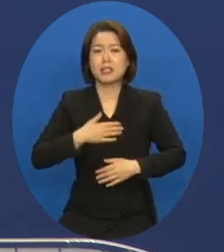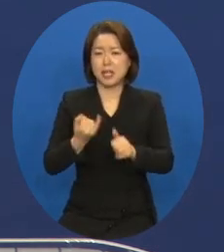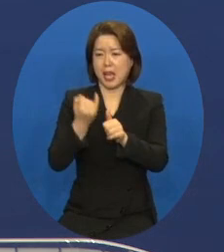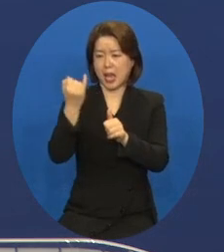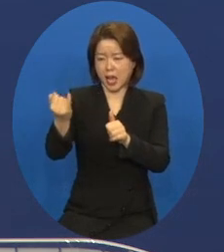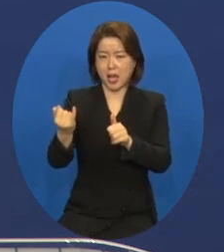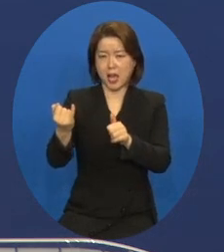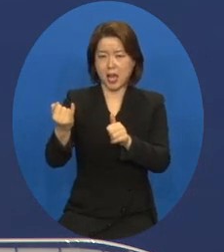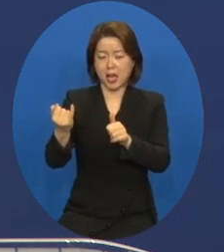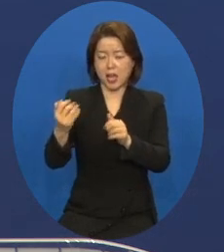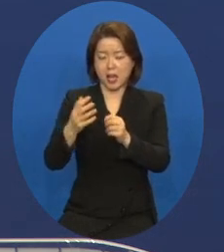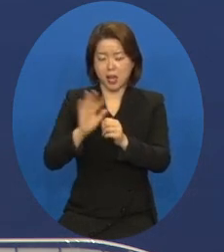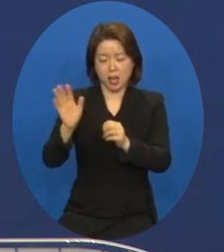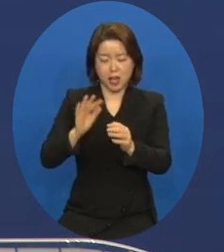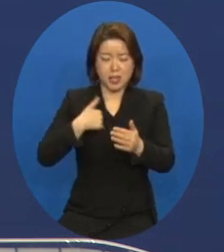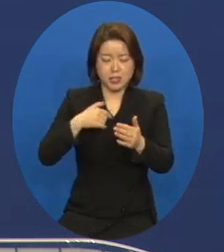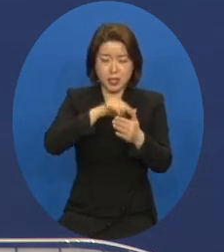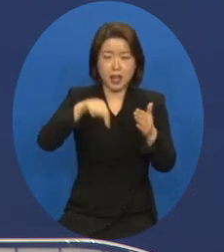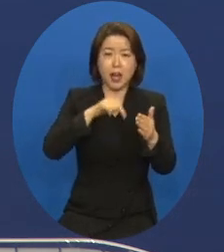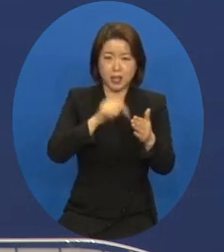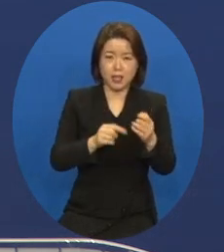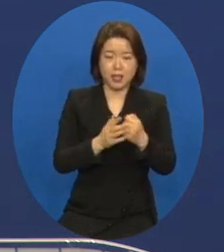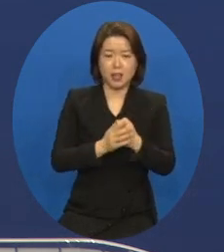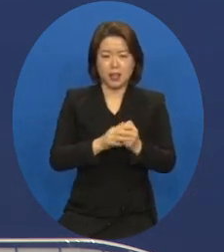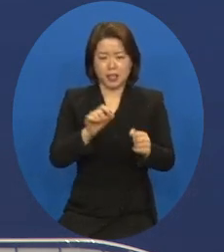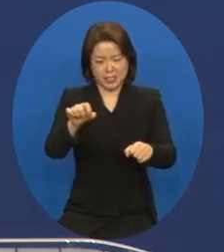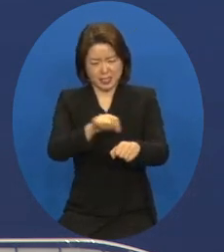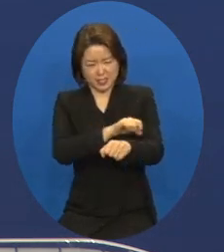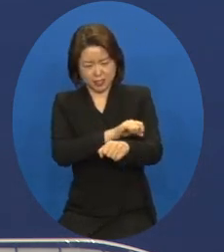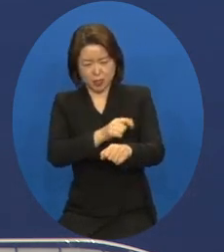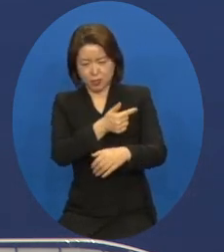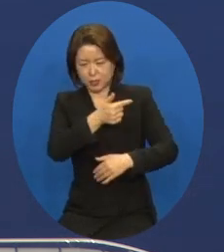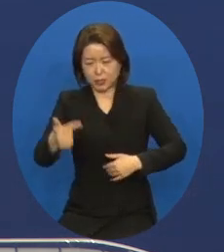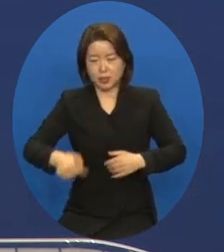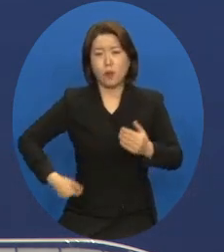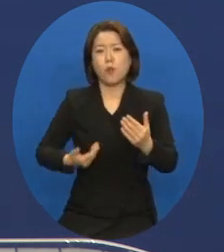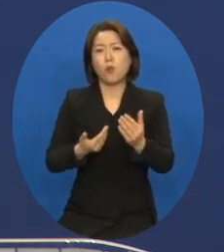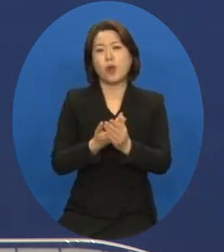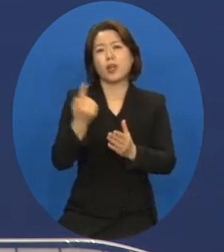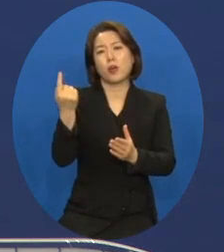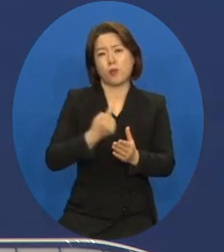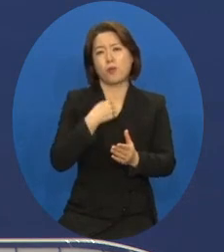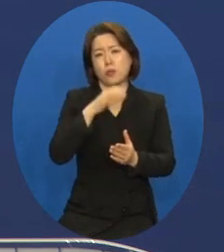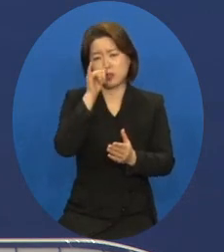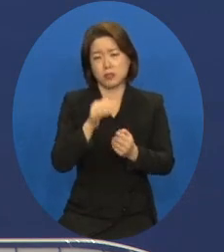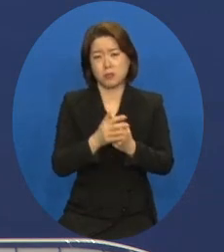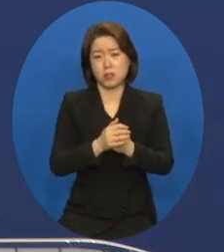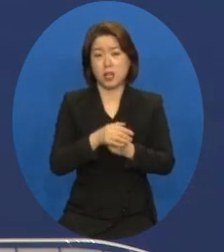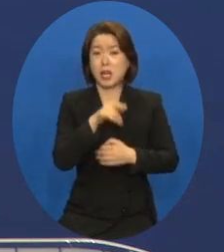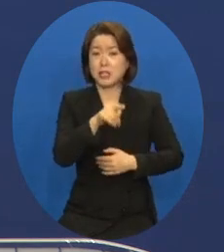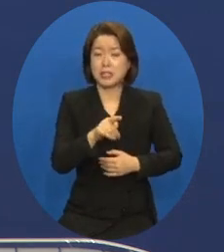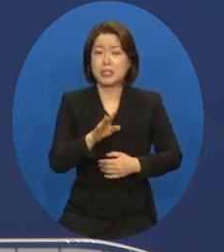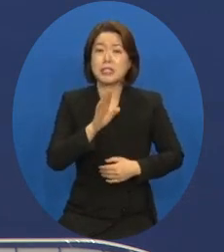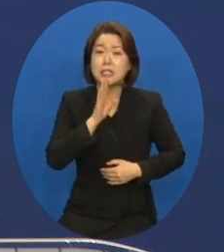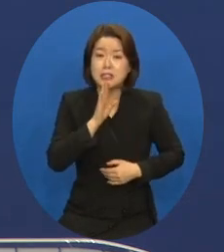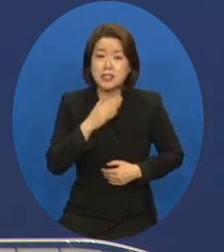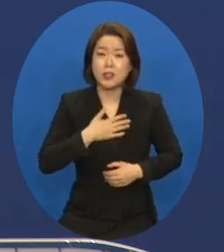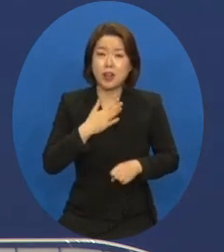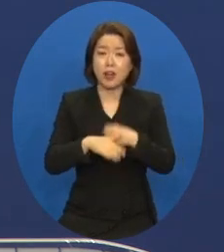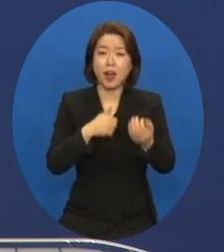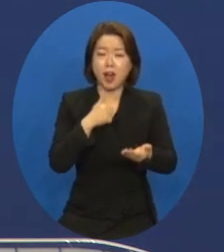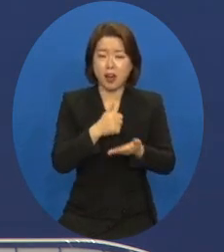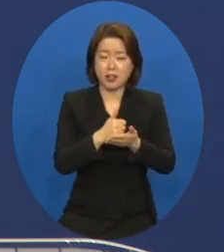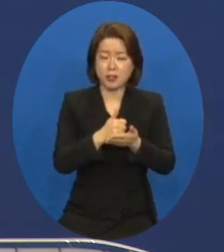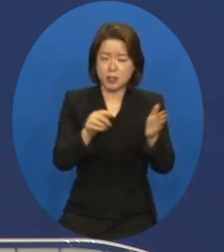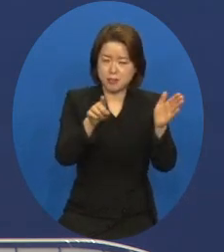통렬한 회계가 이 냈습니다 그것은 제가 실제로 하나님을 믿지